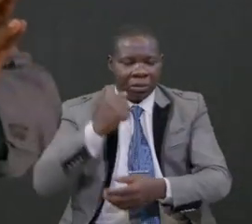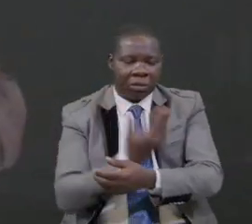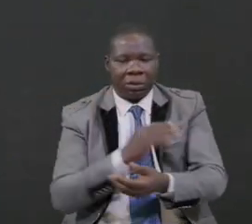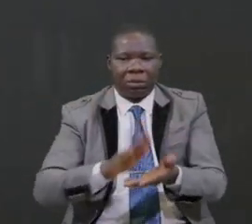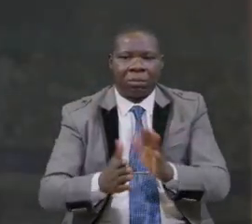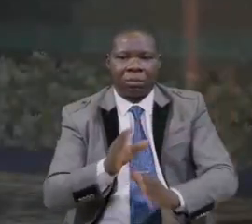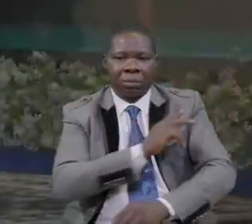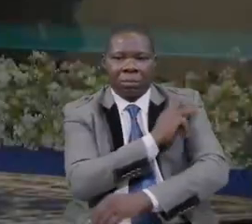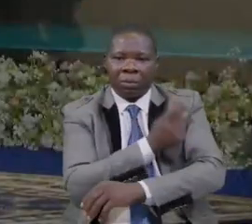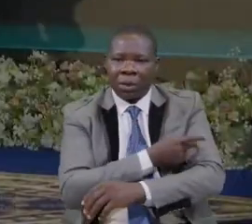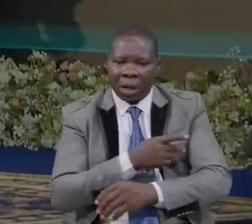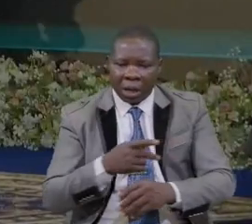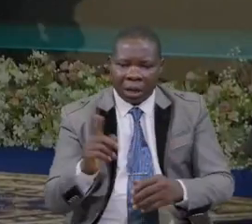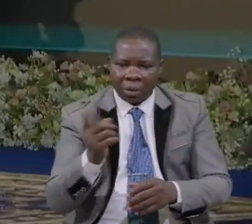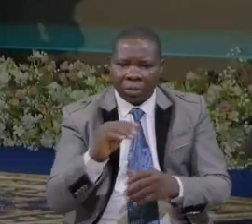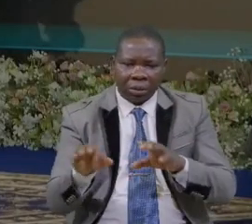Où est-ce que tu as eu ça?